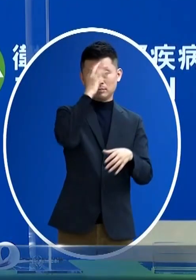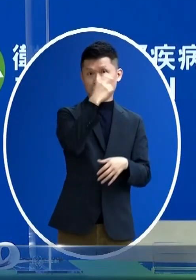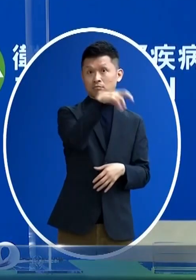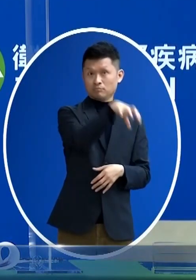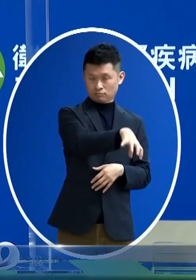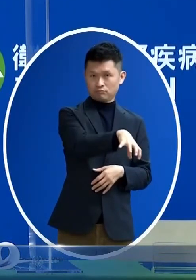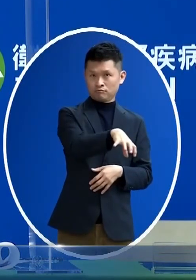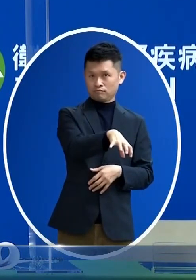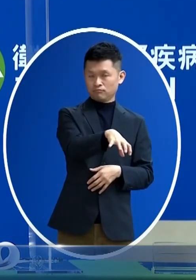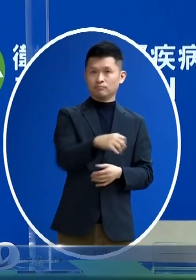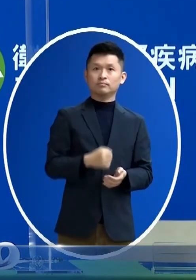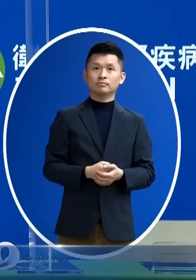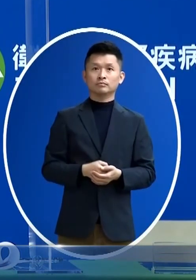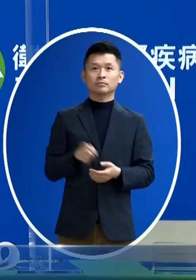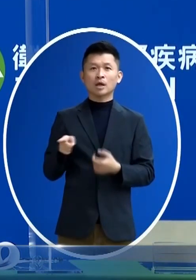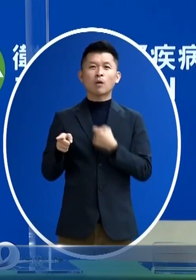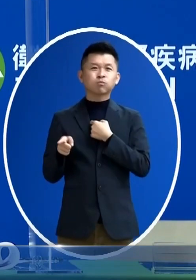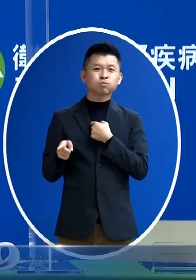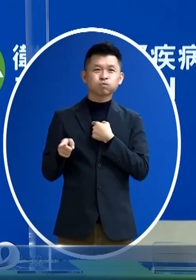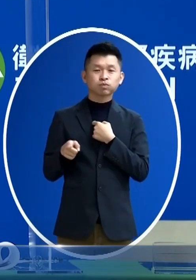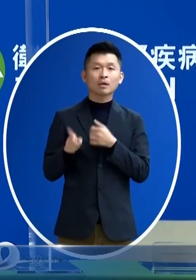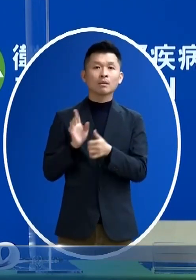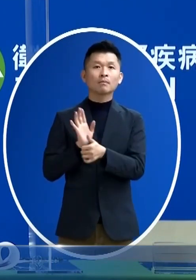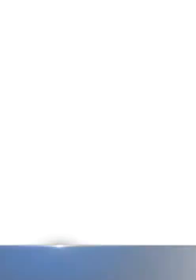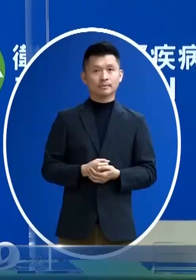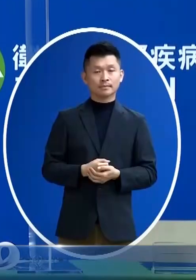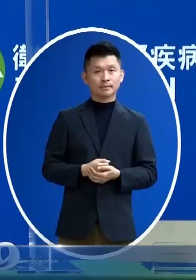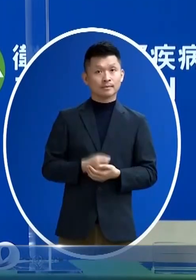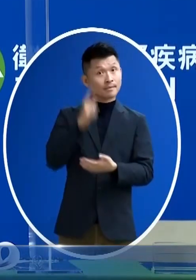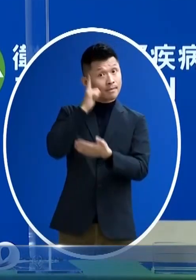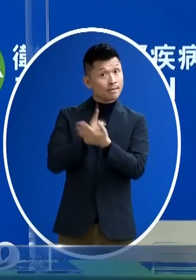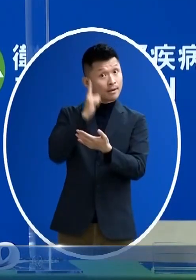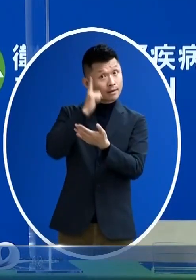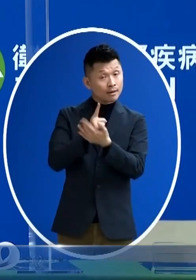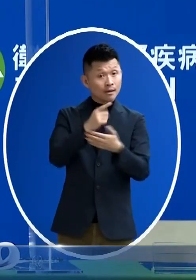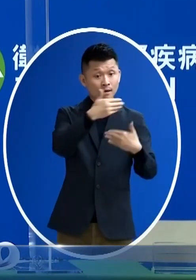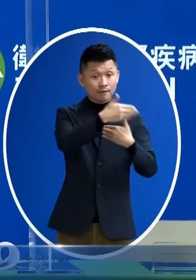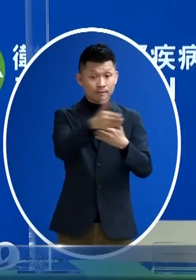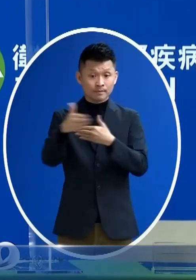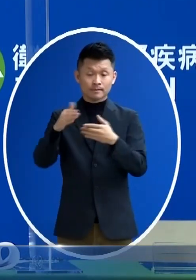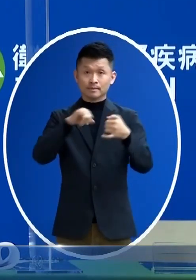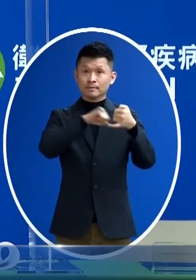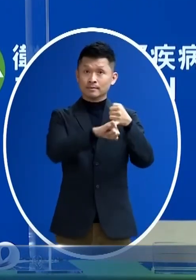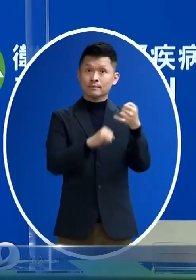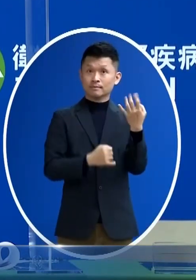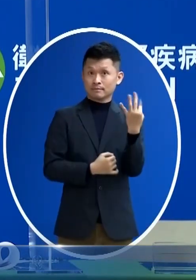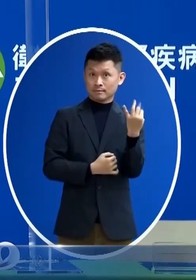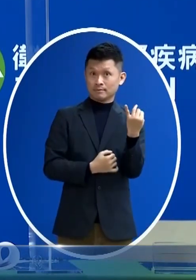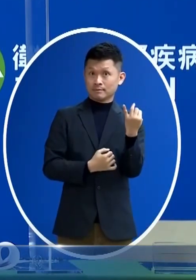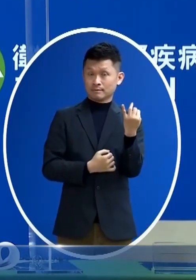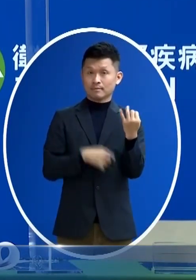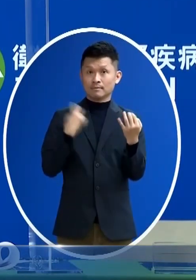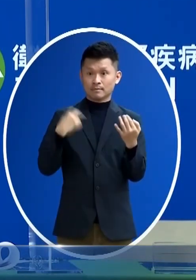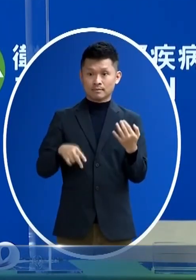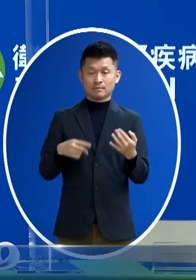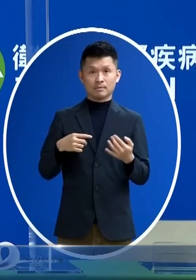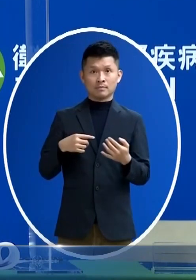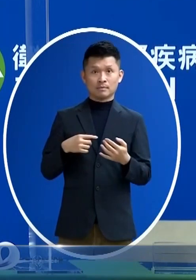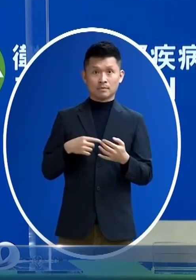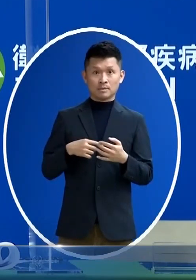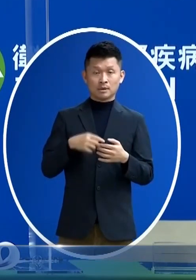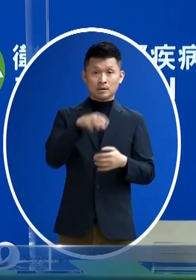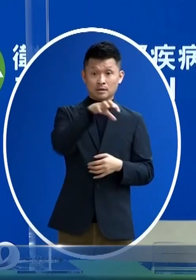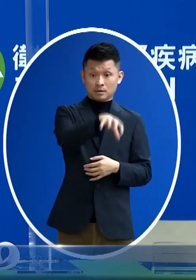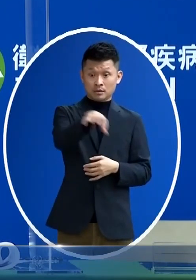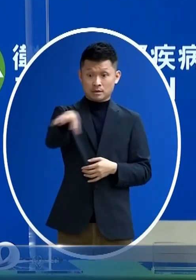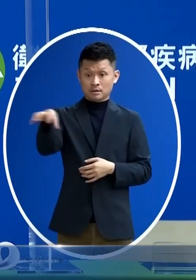法依照你的需求来做这个定的房间的数量，还有我们手上的这个疾检所